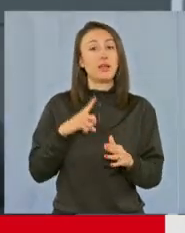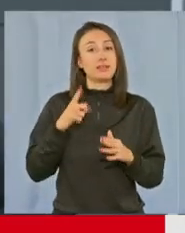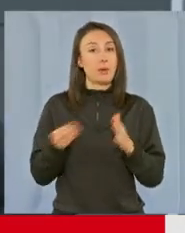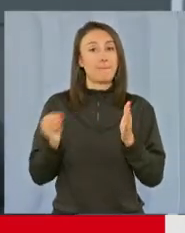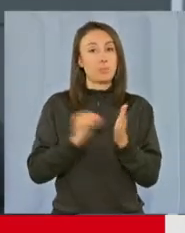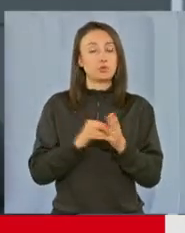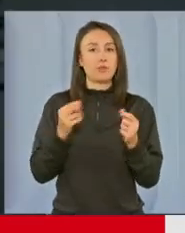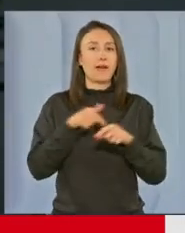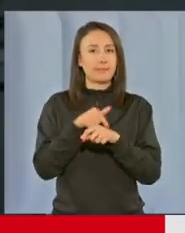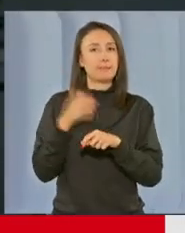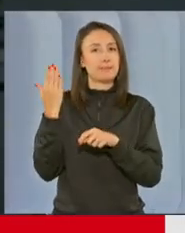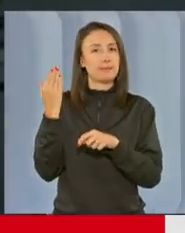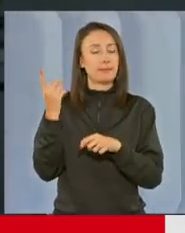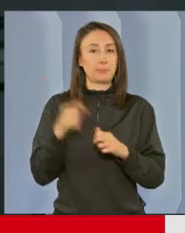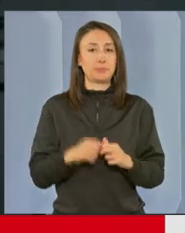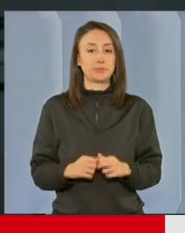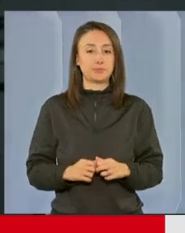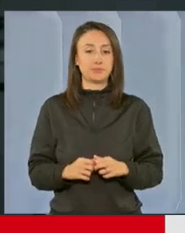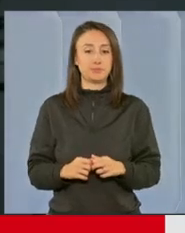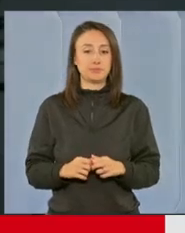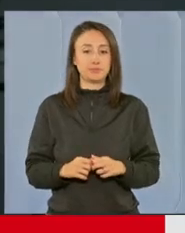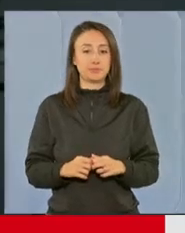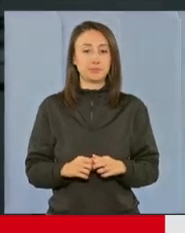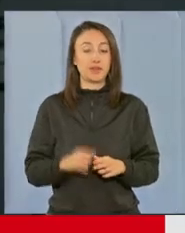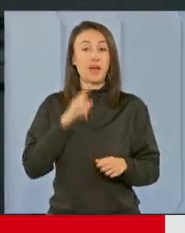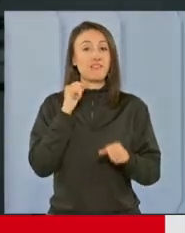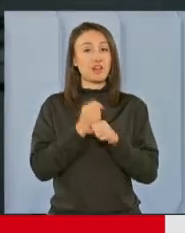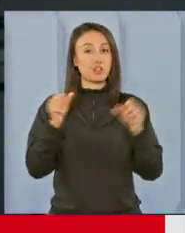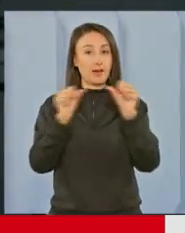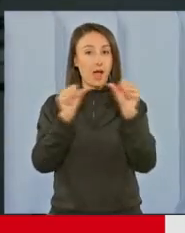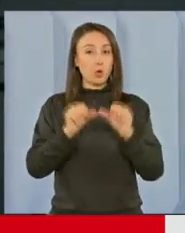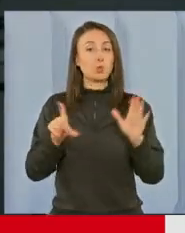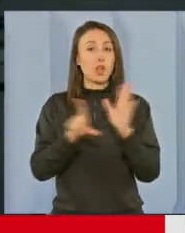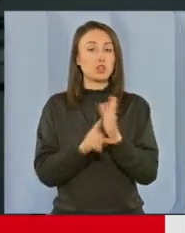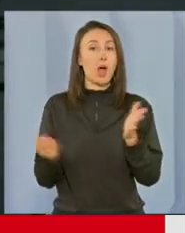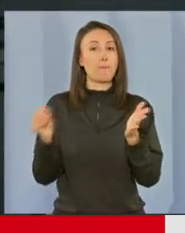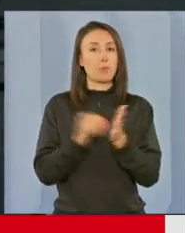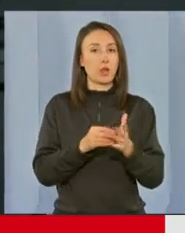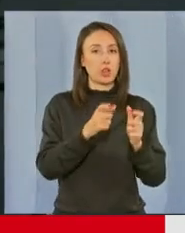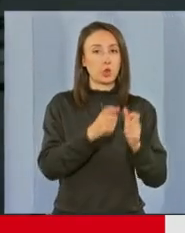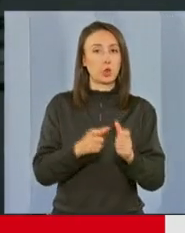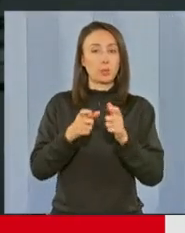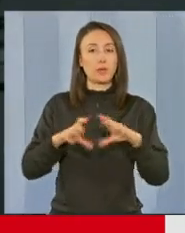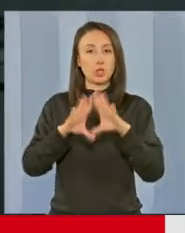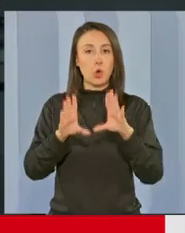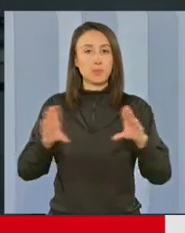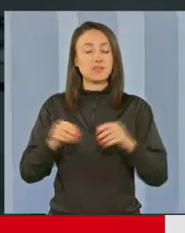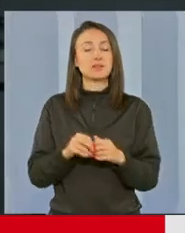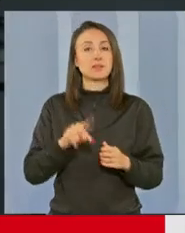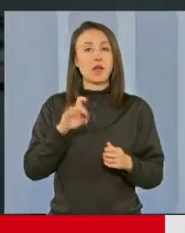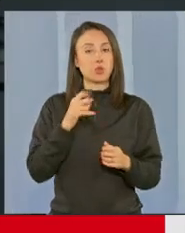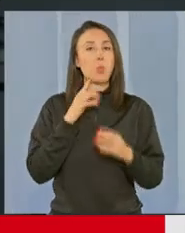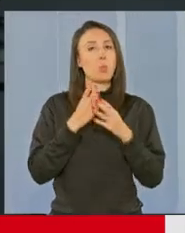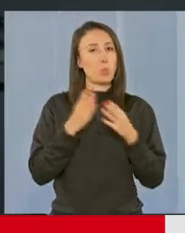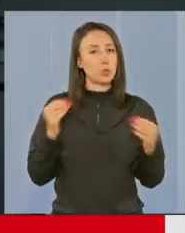punct de ceva timp, acela de a crea cadrul legislativ pentru a pune trupele românești arondate la NATO și sunt